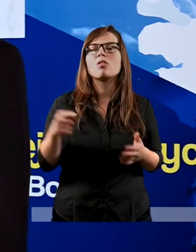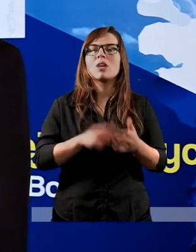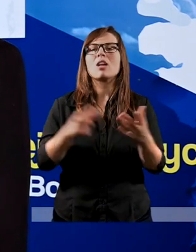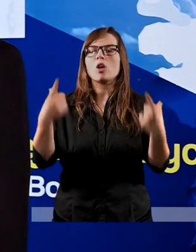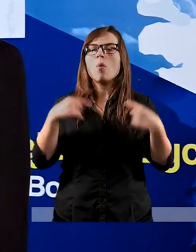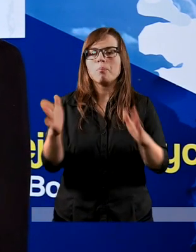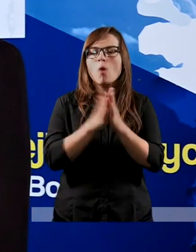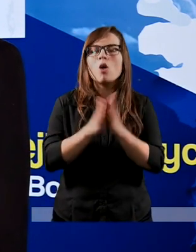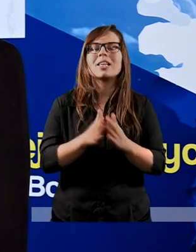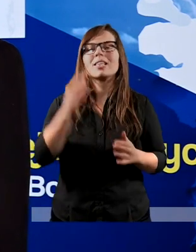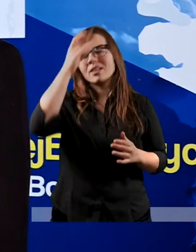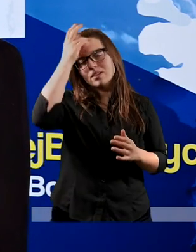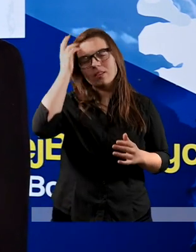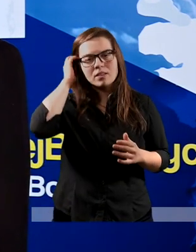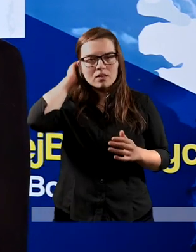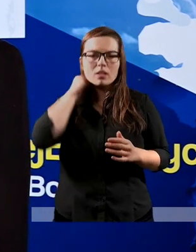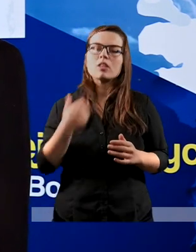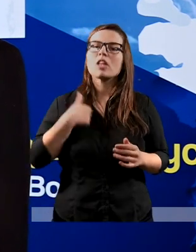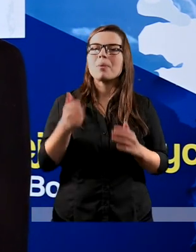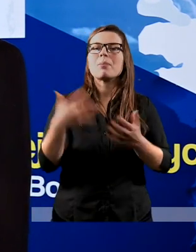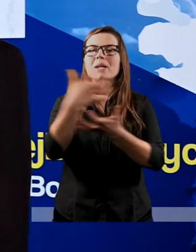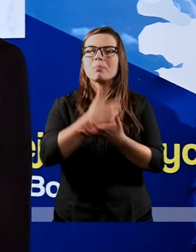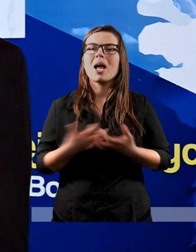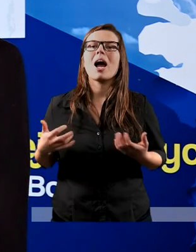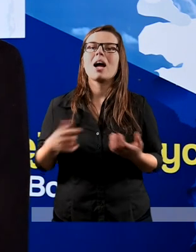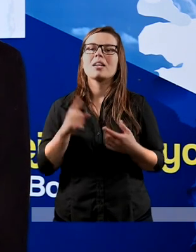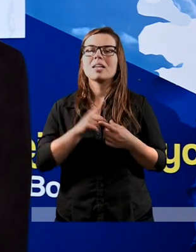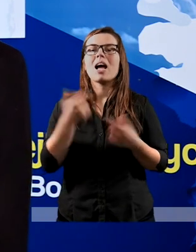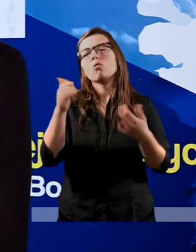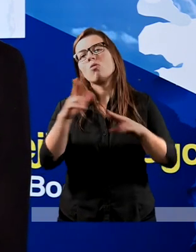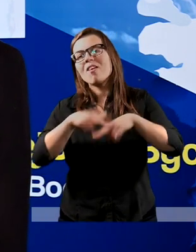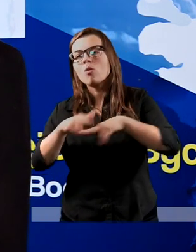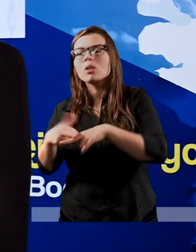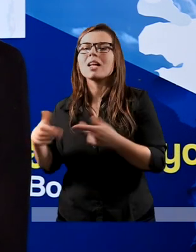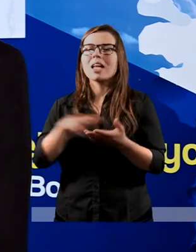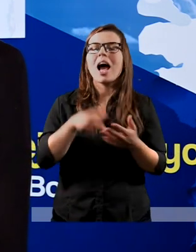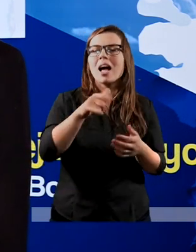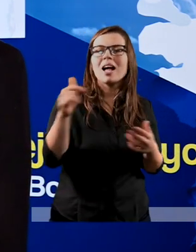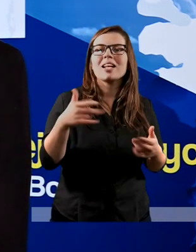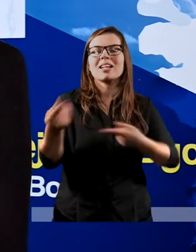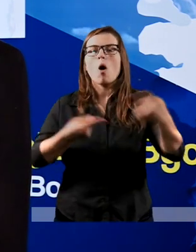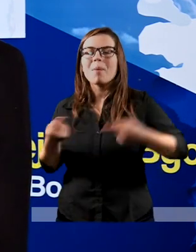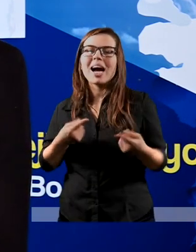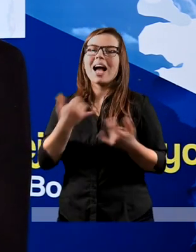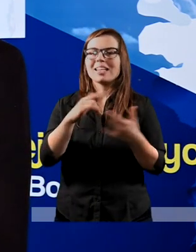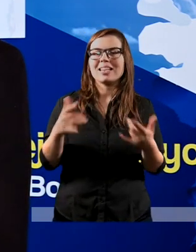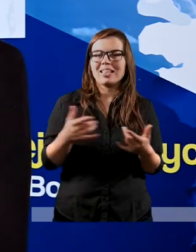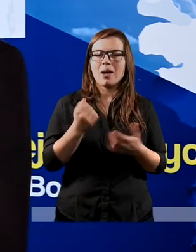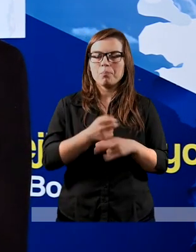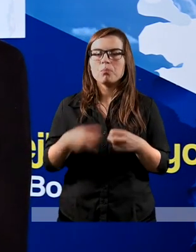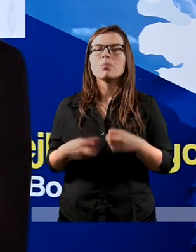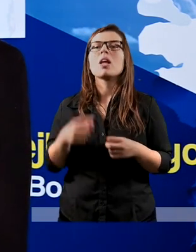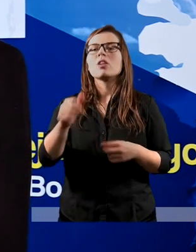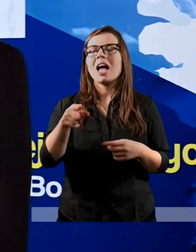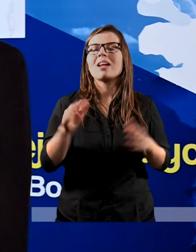się właśnie modlili, żebyśmy zbierali być może jakieś fundusze na jakieś zabiegi, na jakieś operacje i w